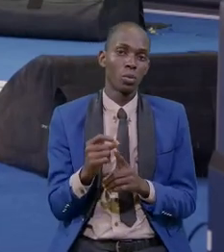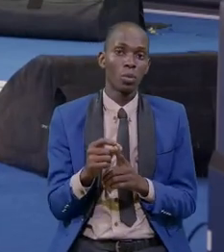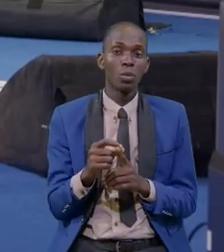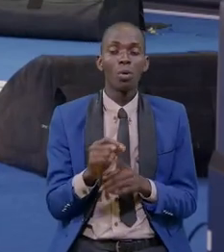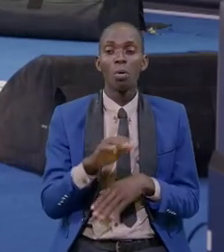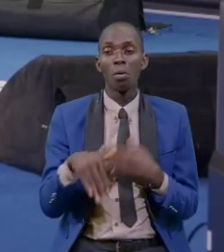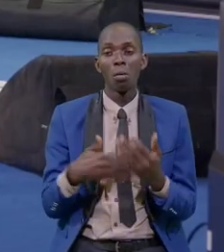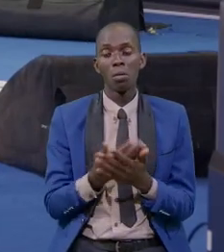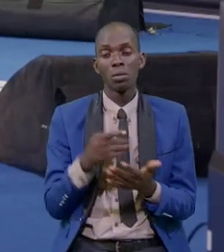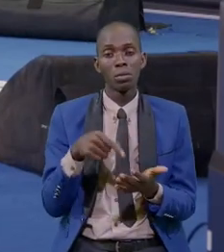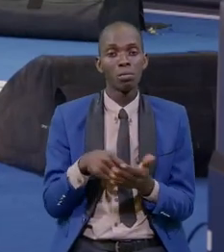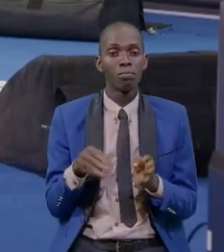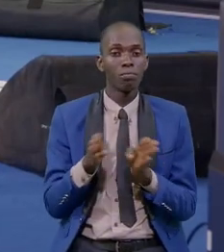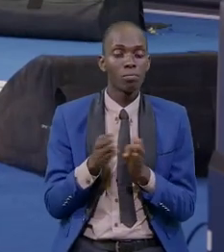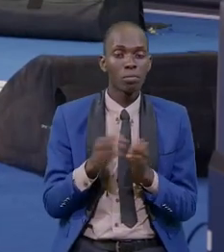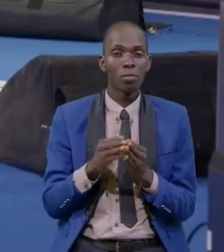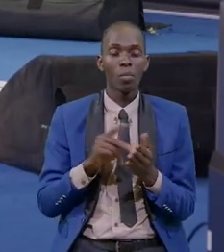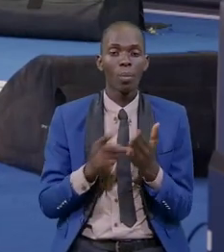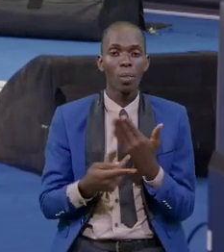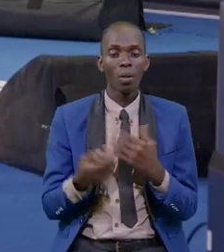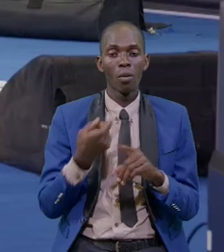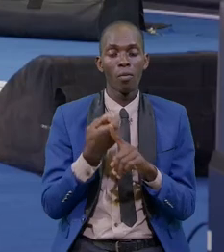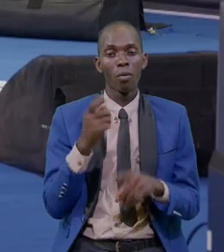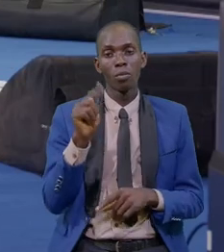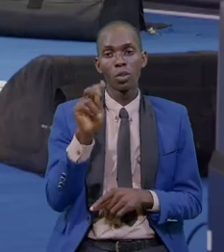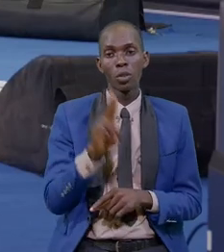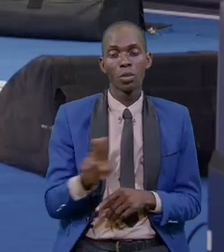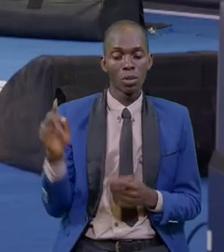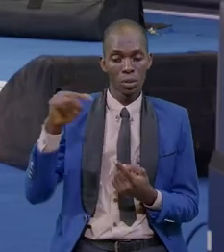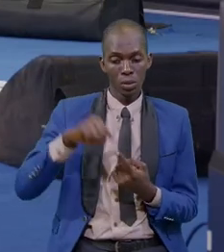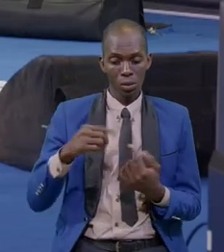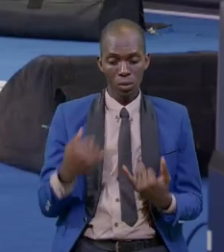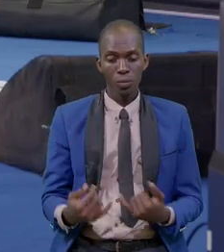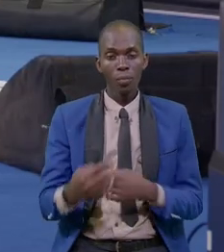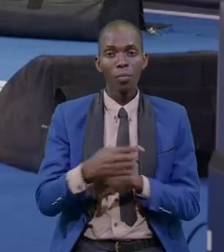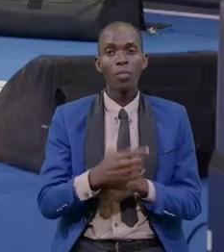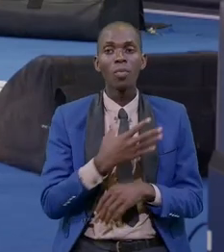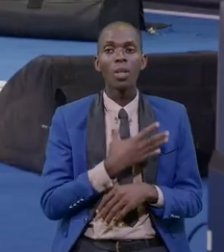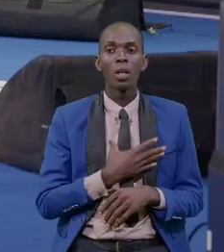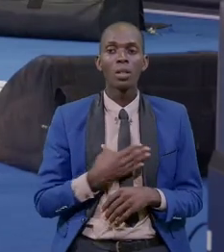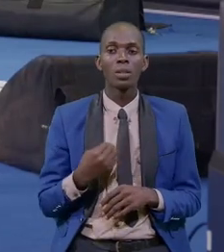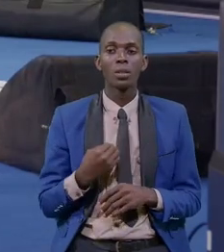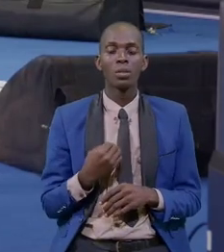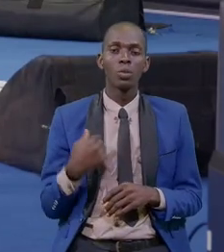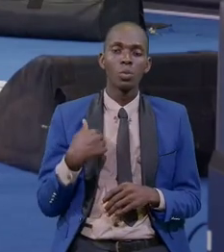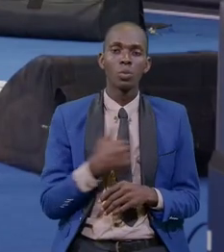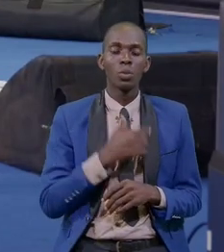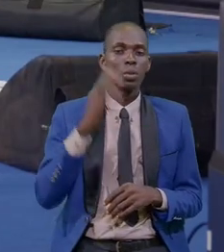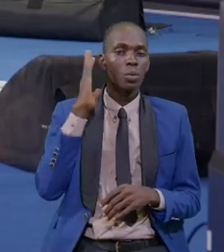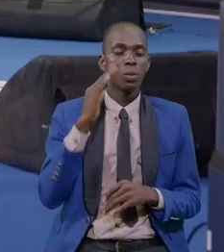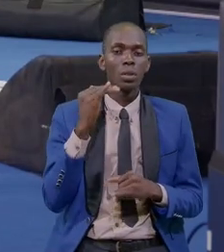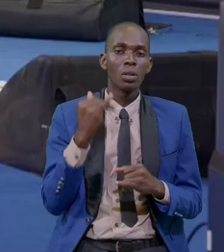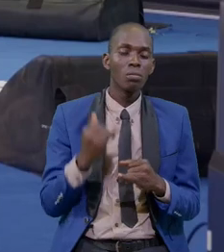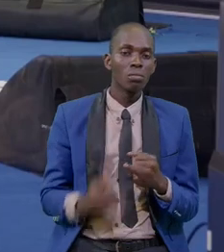Cette réunion que nous avons eue depuis le jeudi jusqu'à aujourd'hui, et que nous allons finaliser